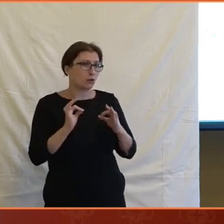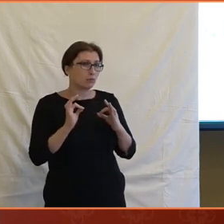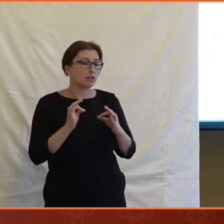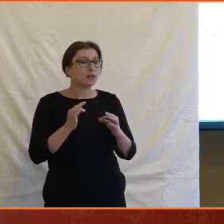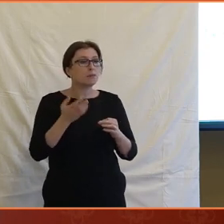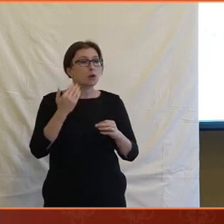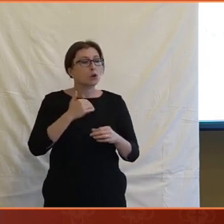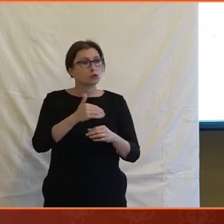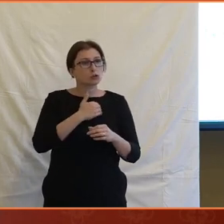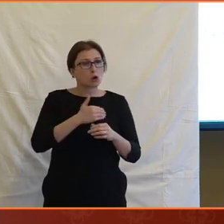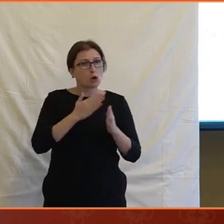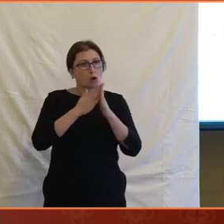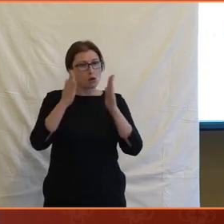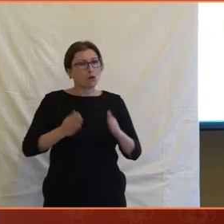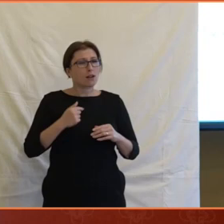ve škole vnucoval,